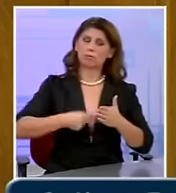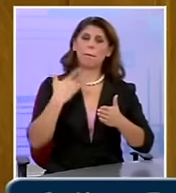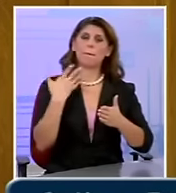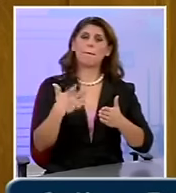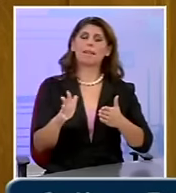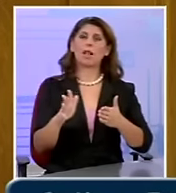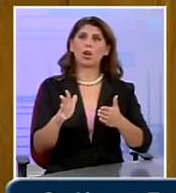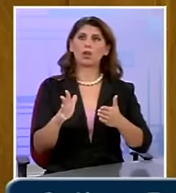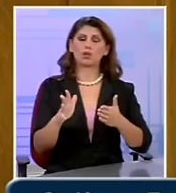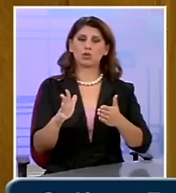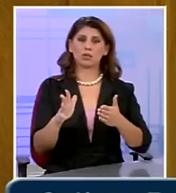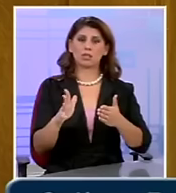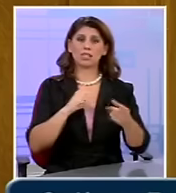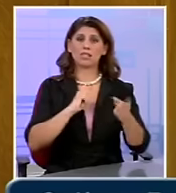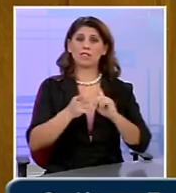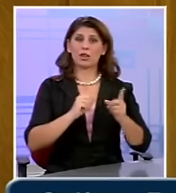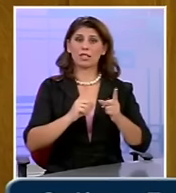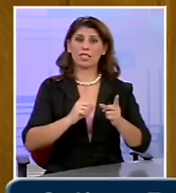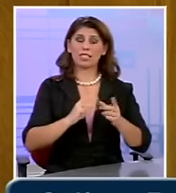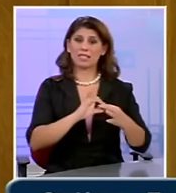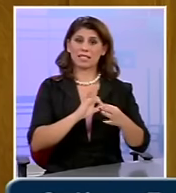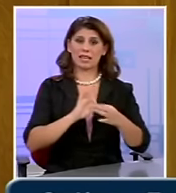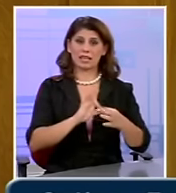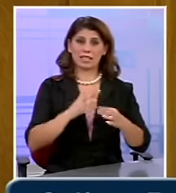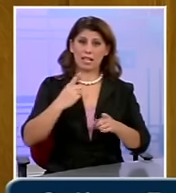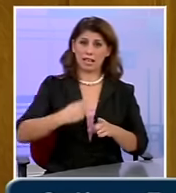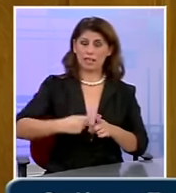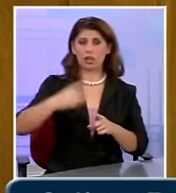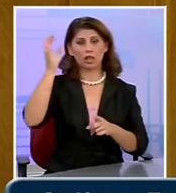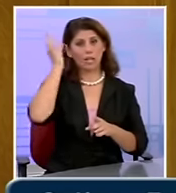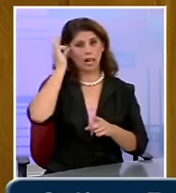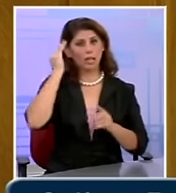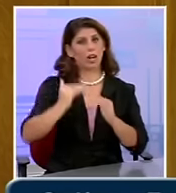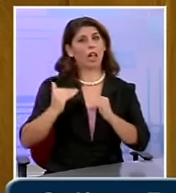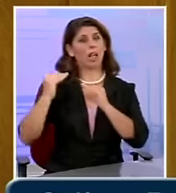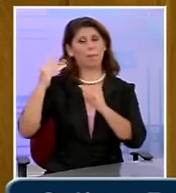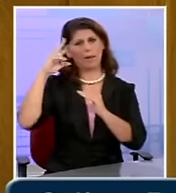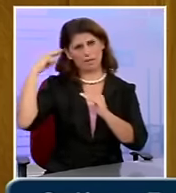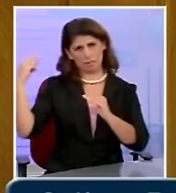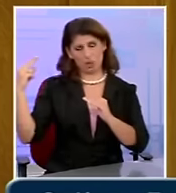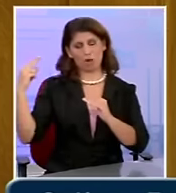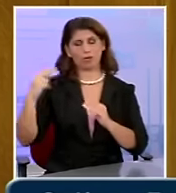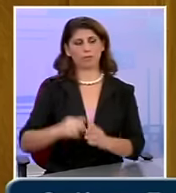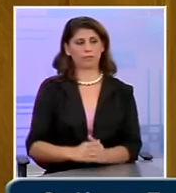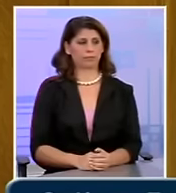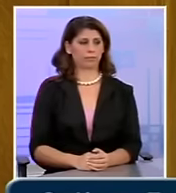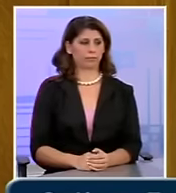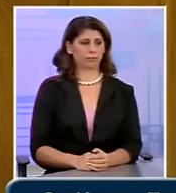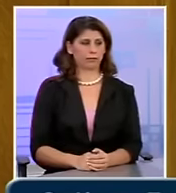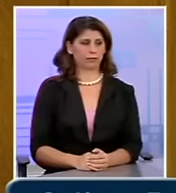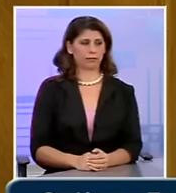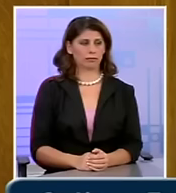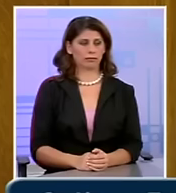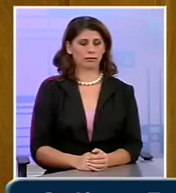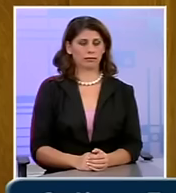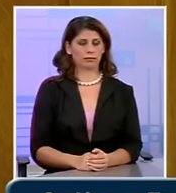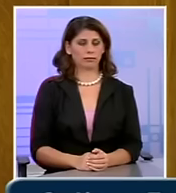500 συμφωνίες συνεργασίας μεταξύ ελληνικών και γαλλικών ανώτατων εκπαιδευτικών ιδρυμάτων. Και